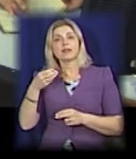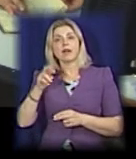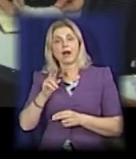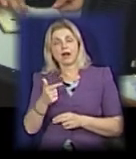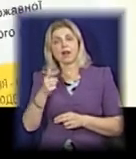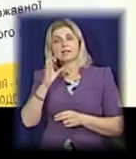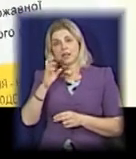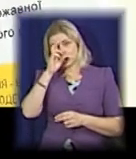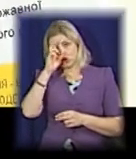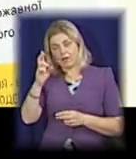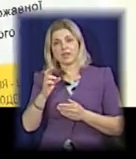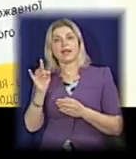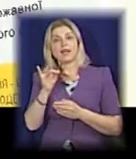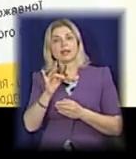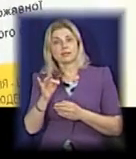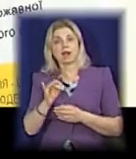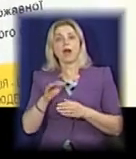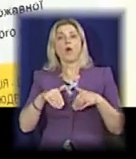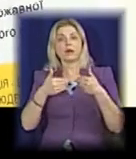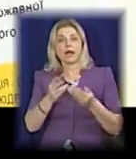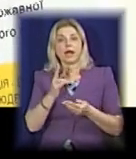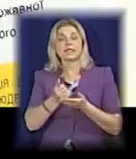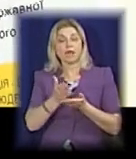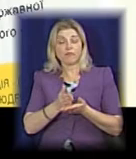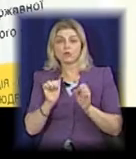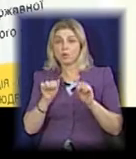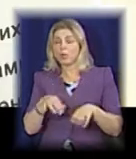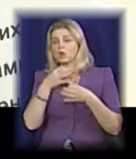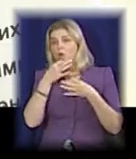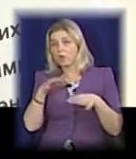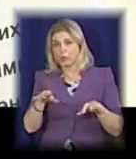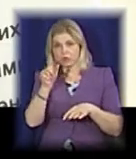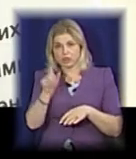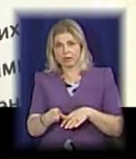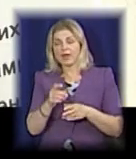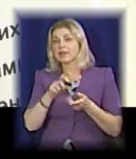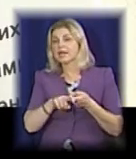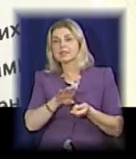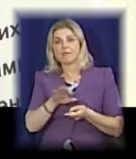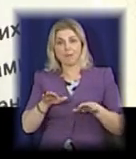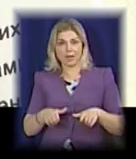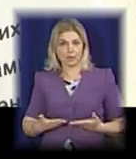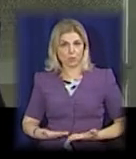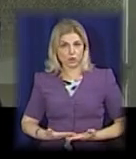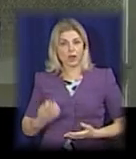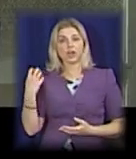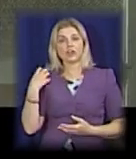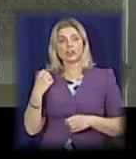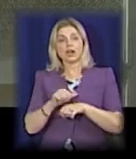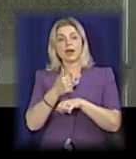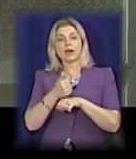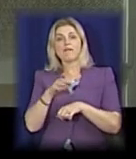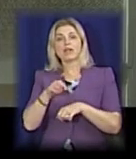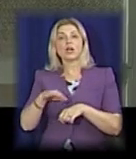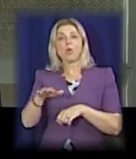актів цивільного стану. Звернутися до цього сервісу може кожен громадянин України незалежно від місця проживання. Начальник головного